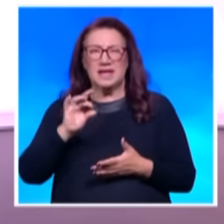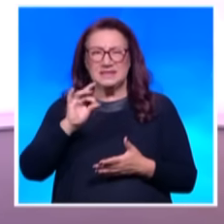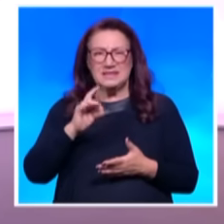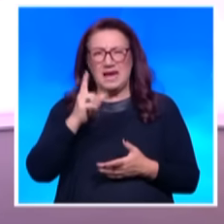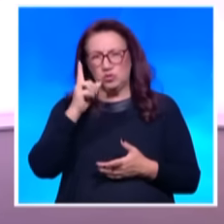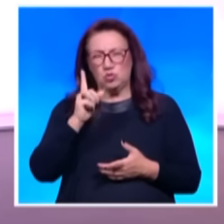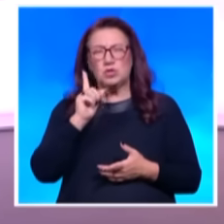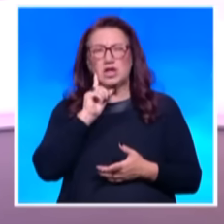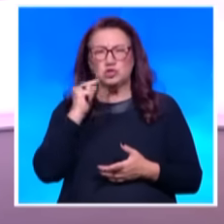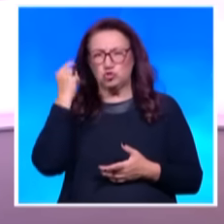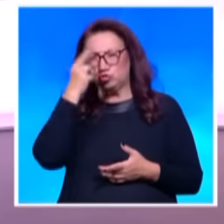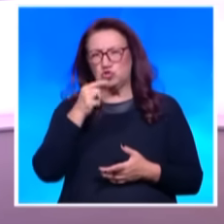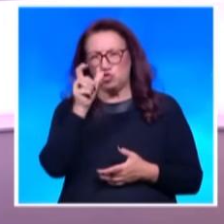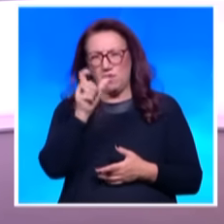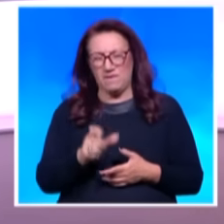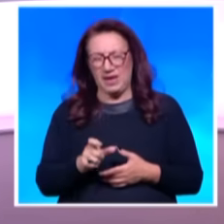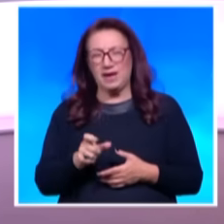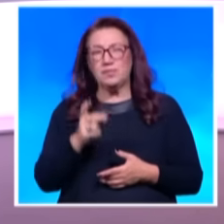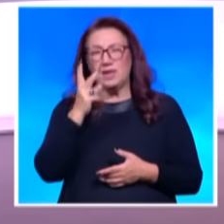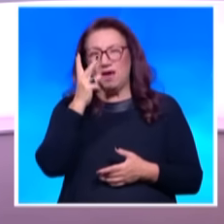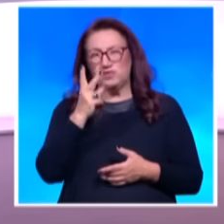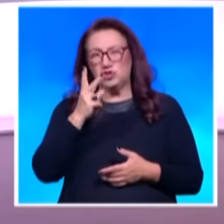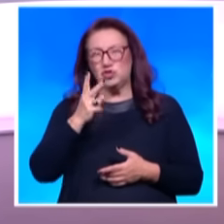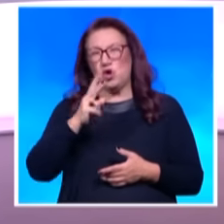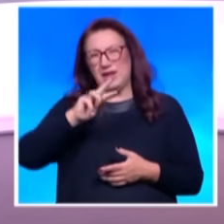през второто тримесечие на тази година, е